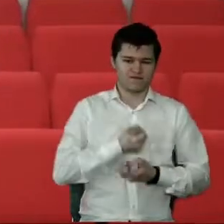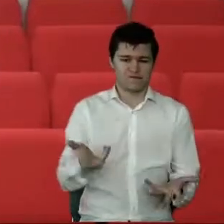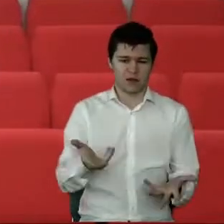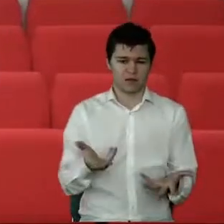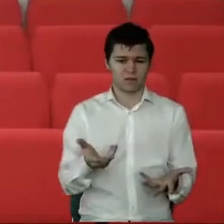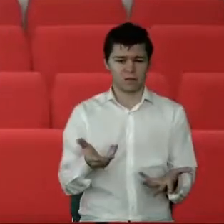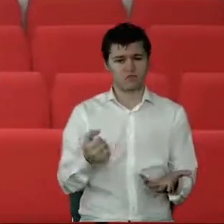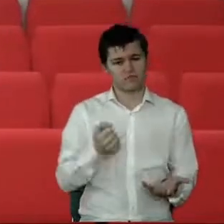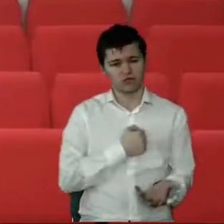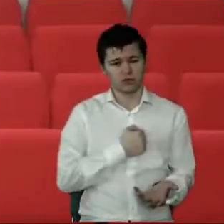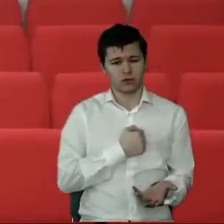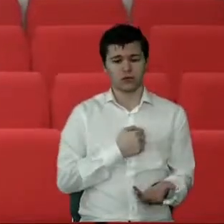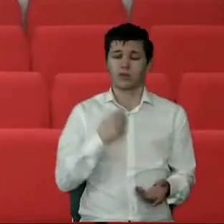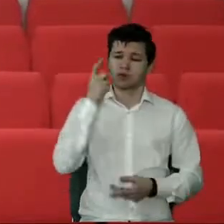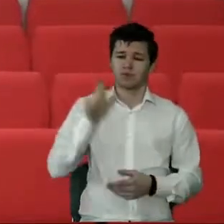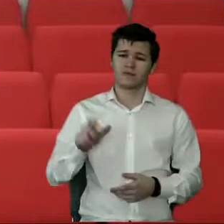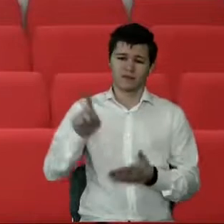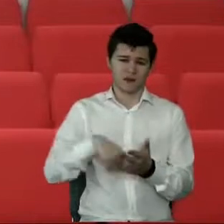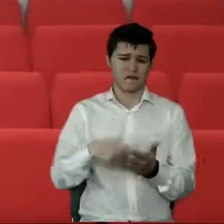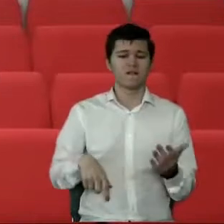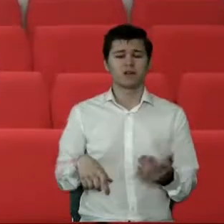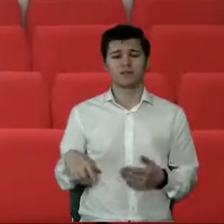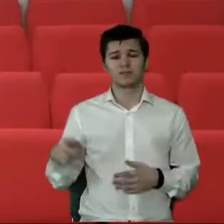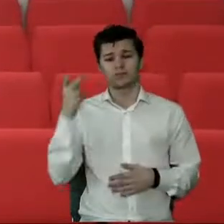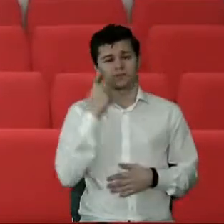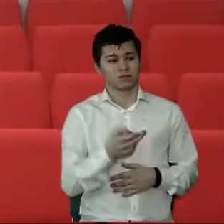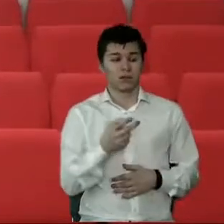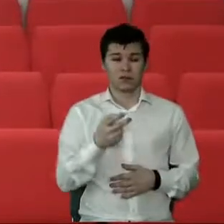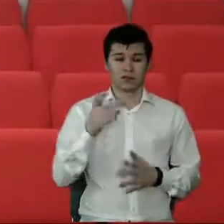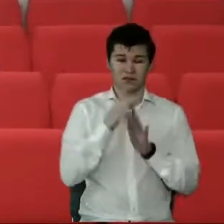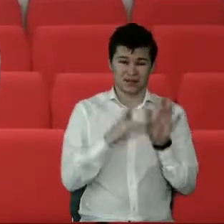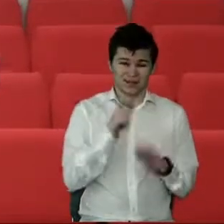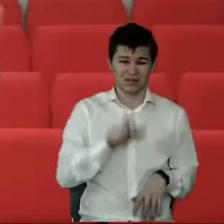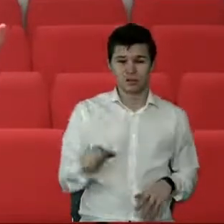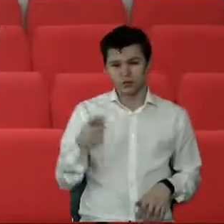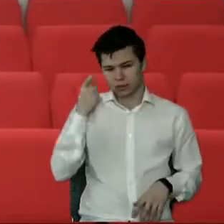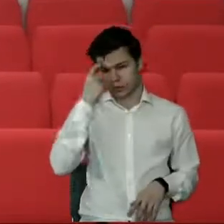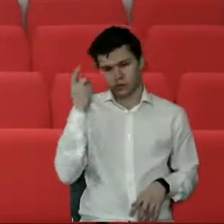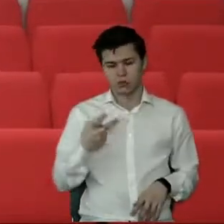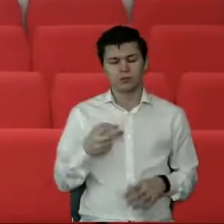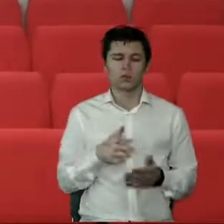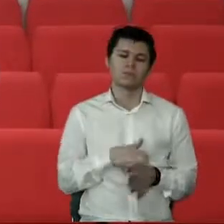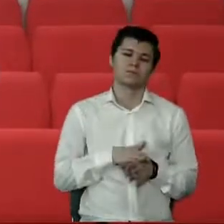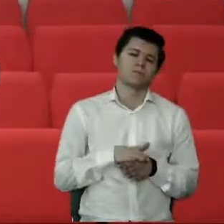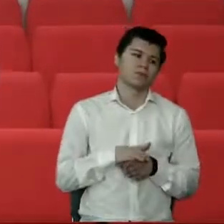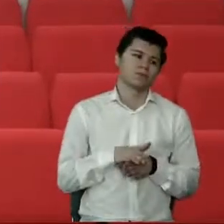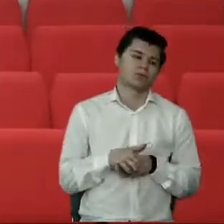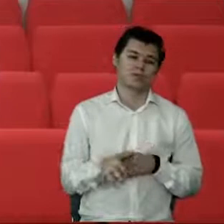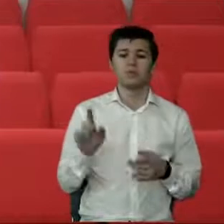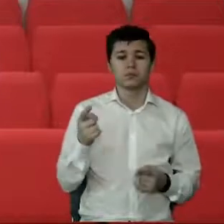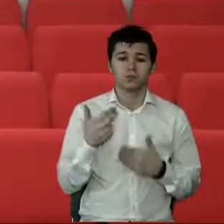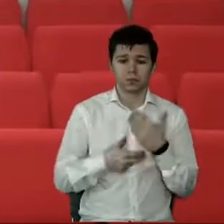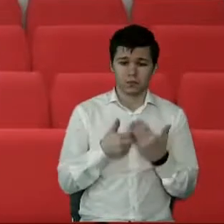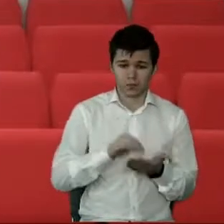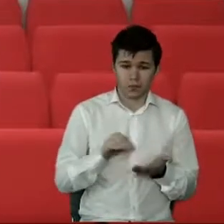фраза, но один человек, неверующий, мне сказал, что таких лицемеров, как христиан, он не видел. У них в книге написано одно, а делают они